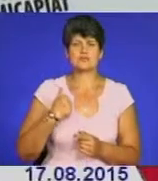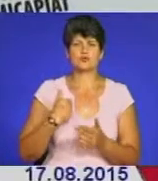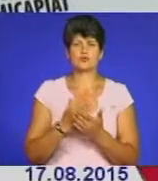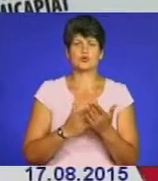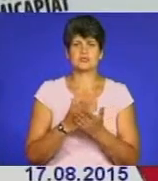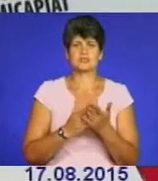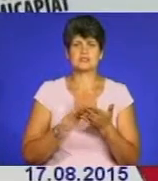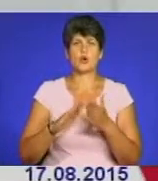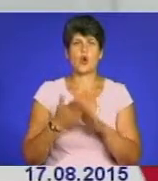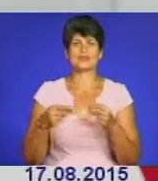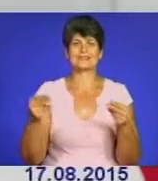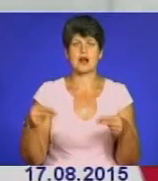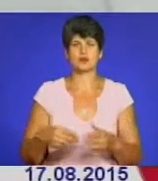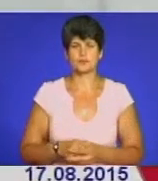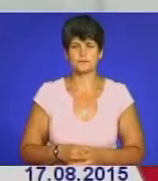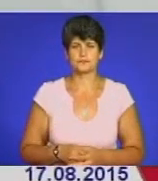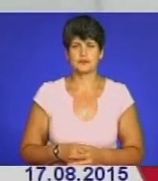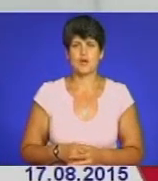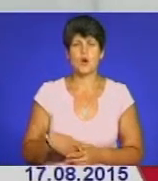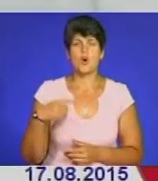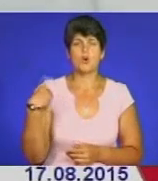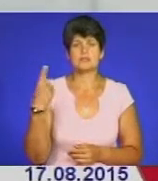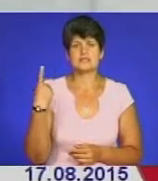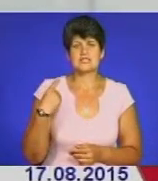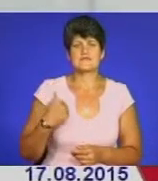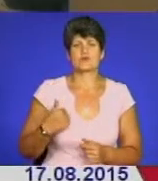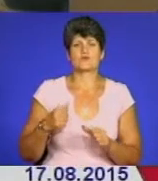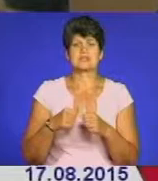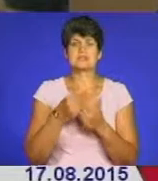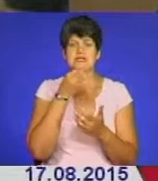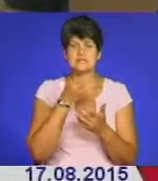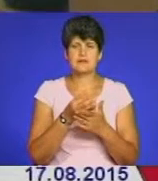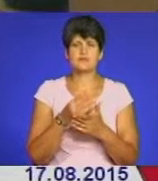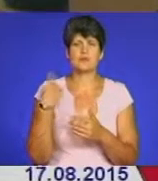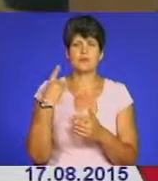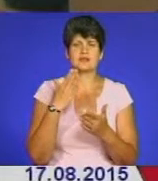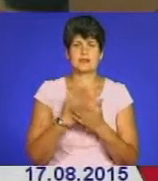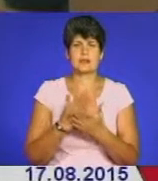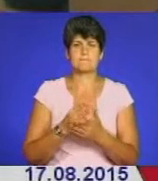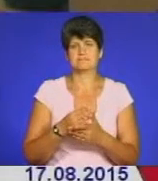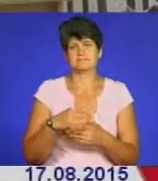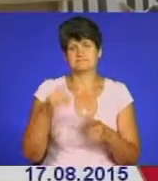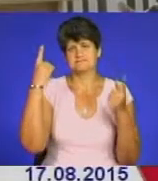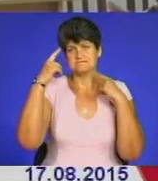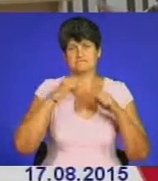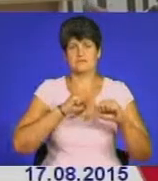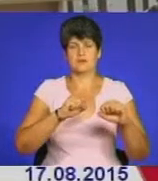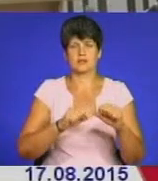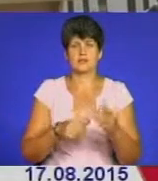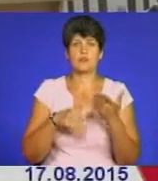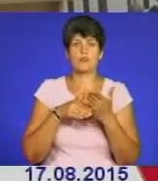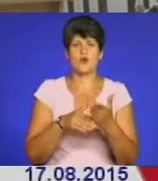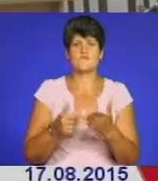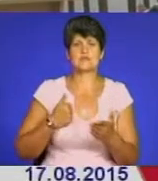містечок, зберігання майна і техніки, яке там ще залишилось. На передову йдуть тільки мобілізовані,